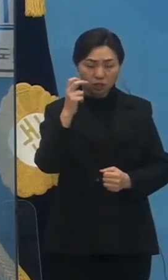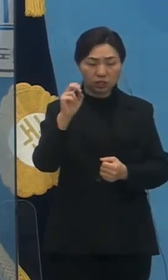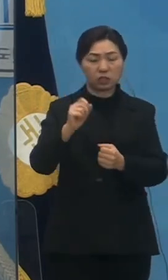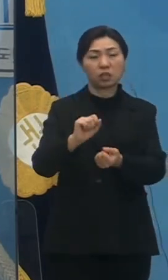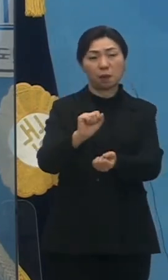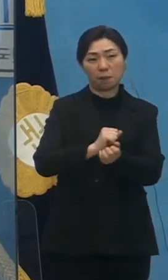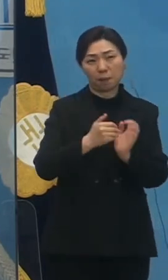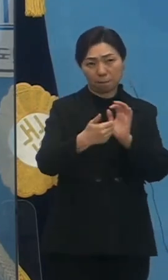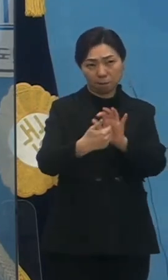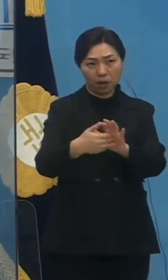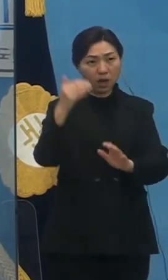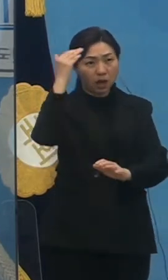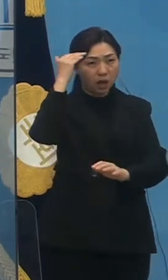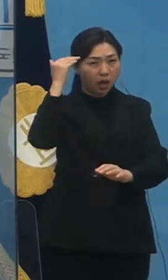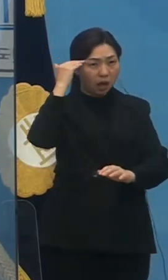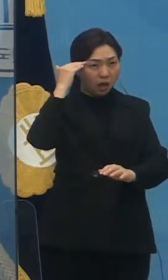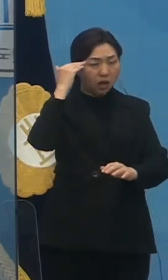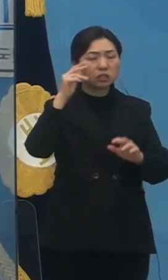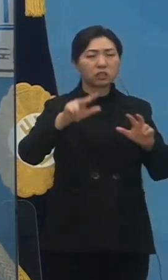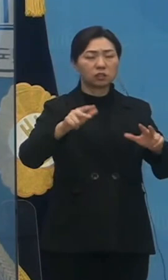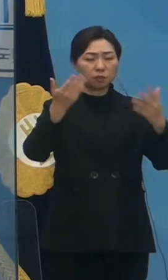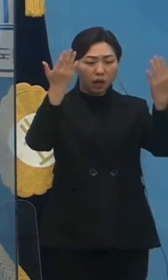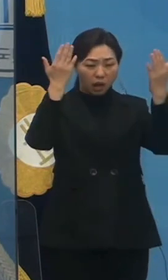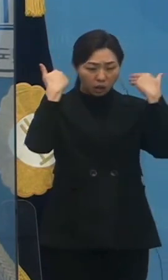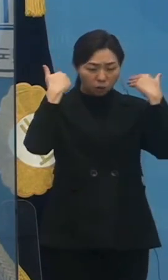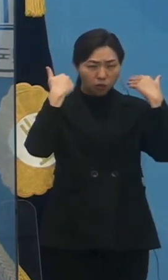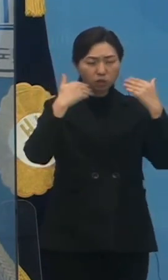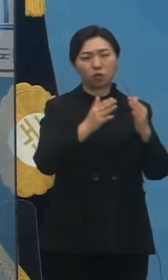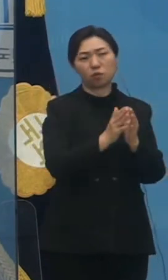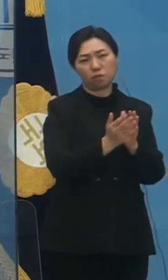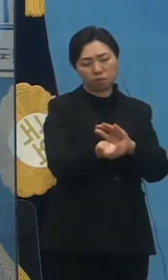있도록 준비해야 합니다. 이재명 후보는